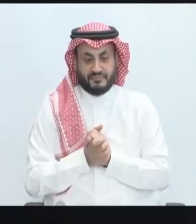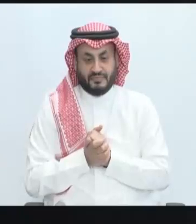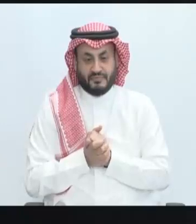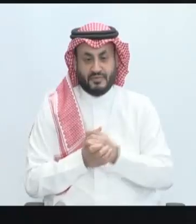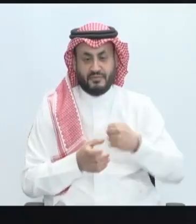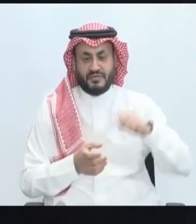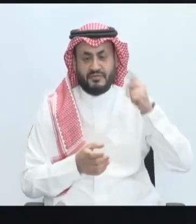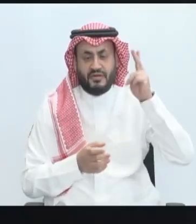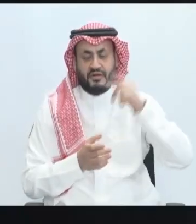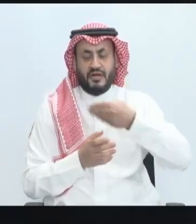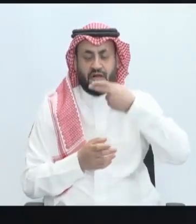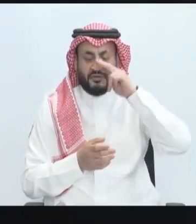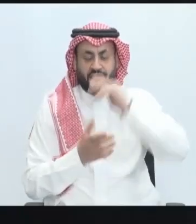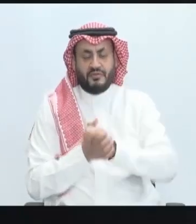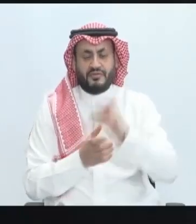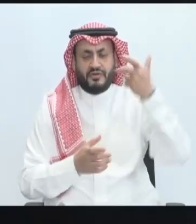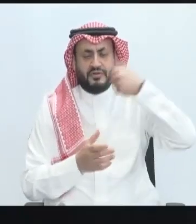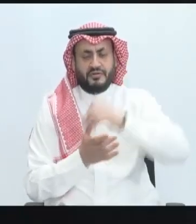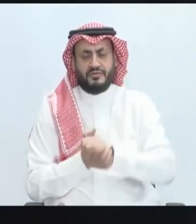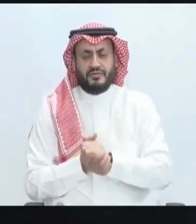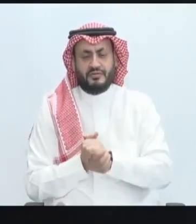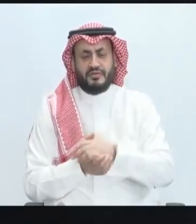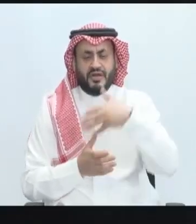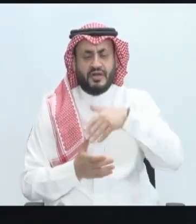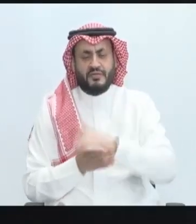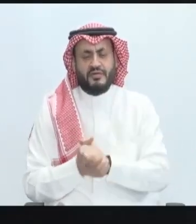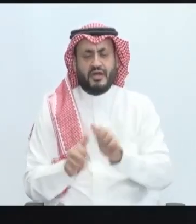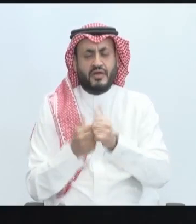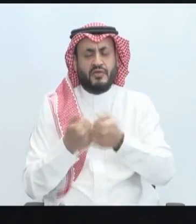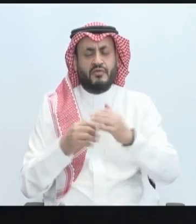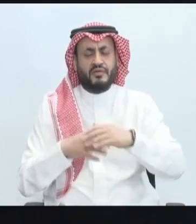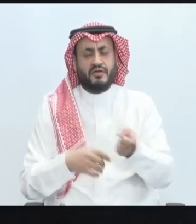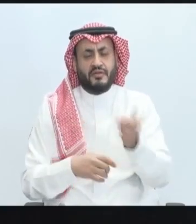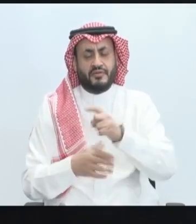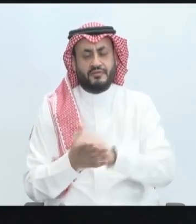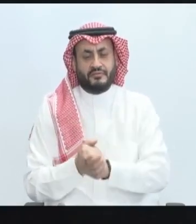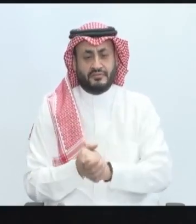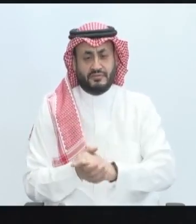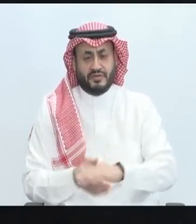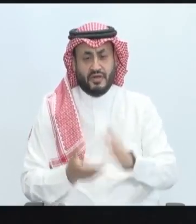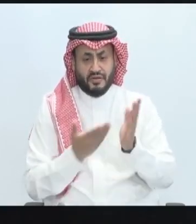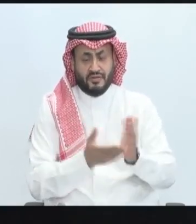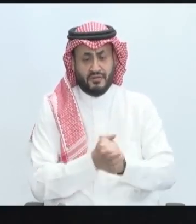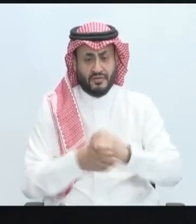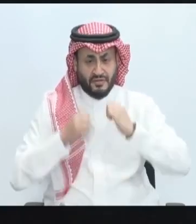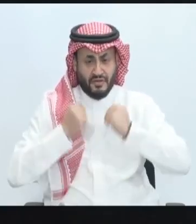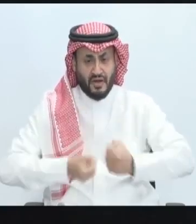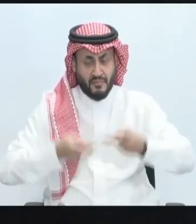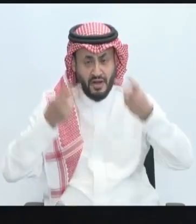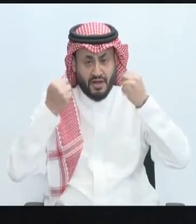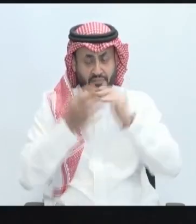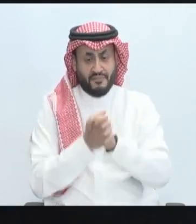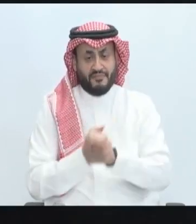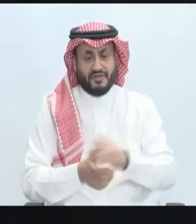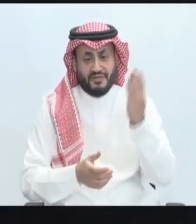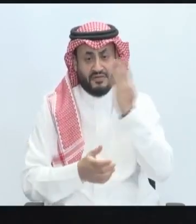بسم الله والحمد لله وصلاه وسلاما على رسول الله وعلى اله ومن واله ثم اما بعد يرحب بكم يا طلاب العلم في درس من دروس